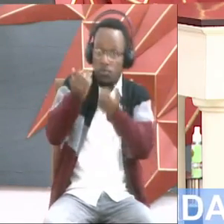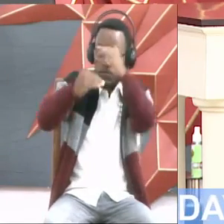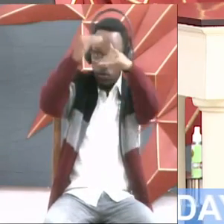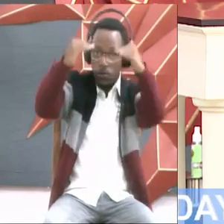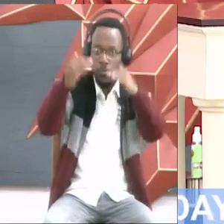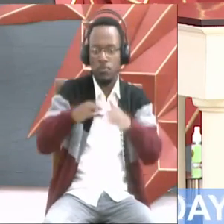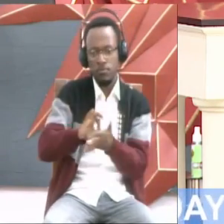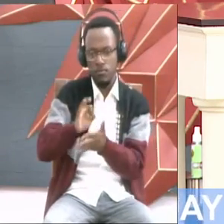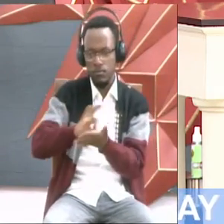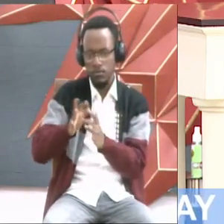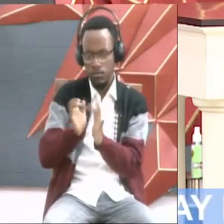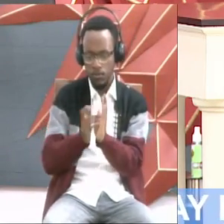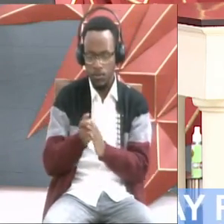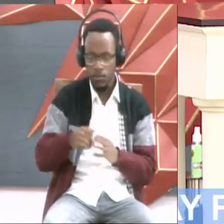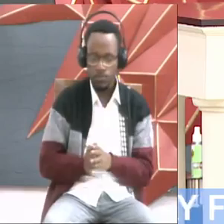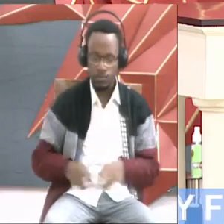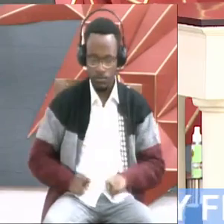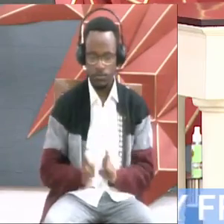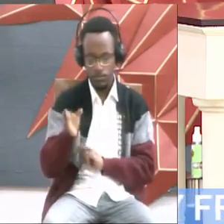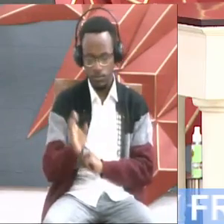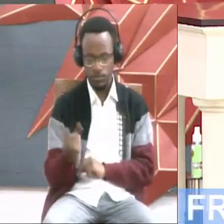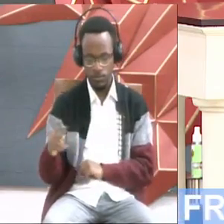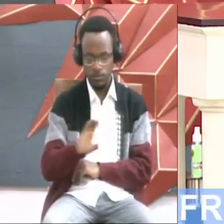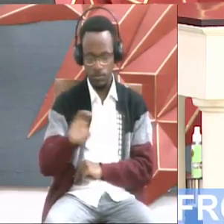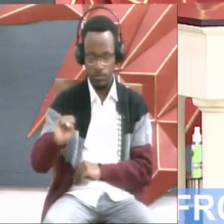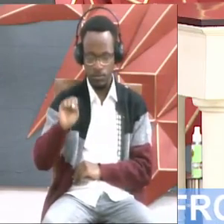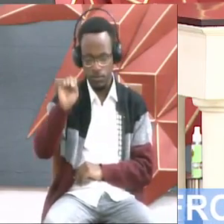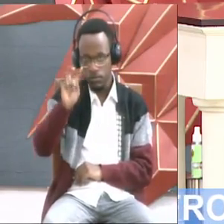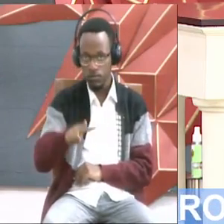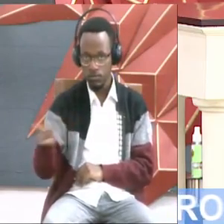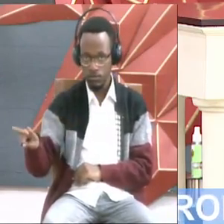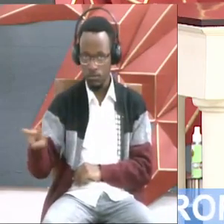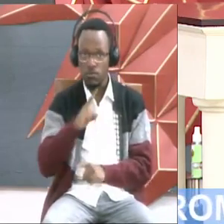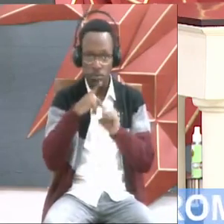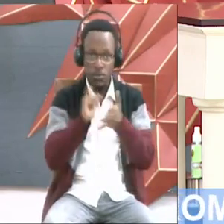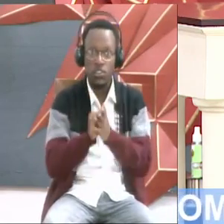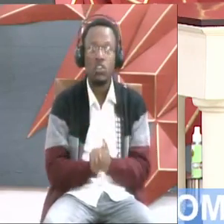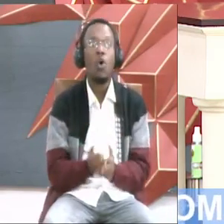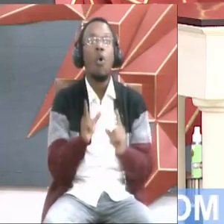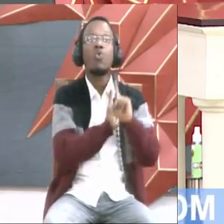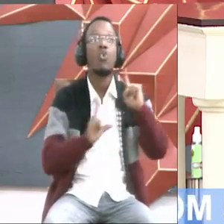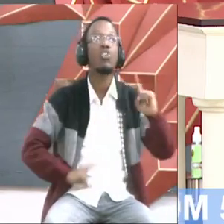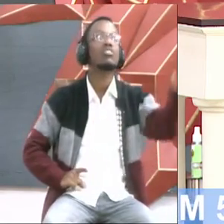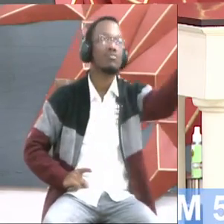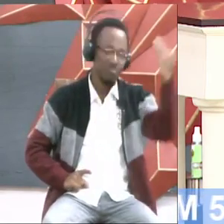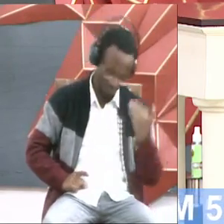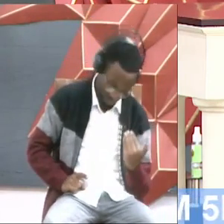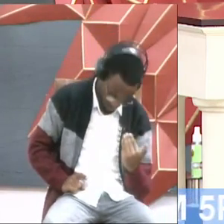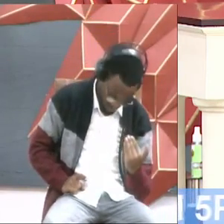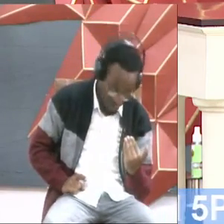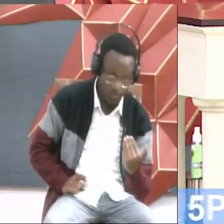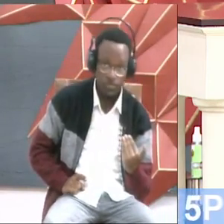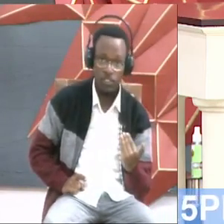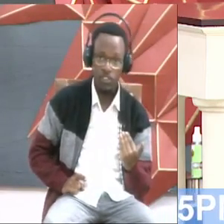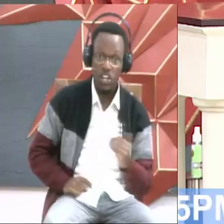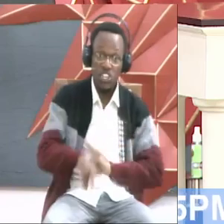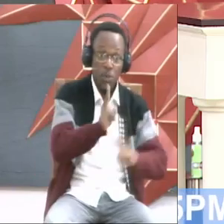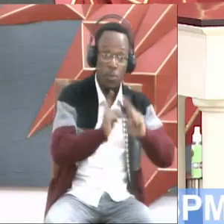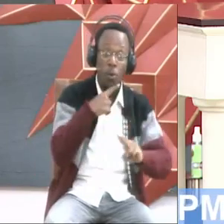cya 22 ngo urakaza ngo nabo baravuga ngo urakaza mwami Yesu. N'abantu bashobora kuvuga